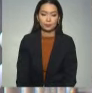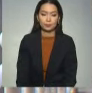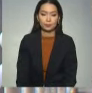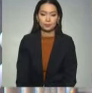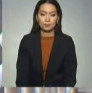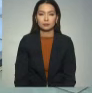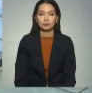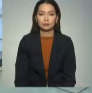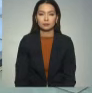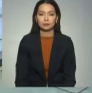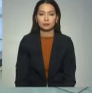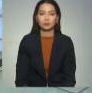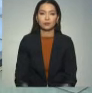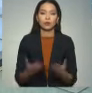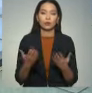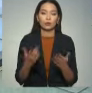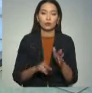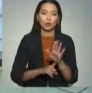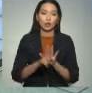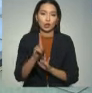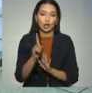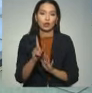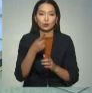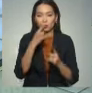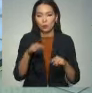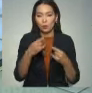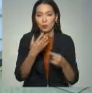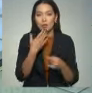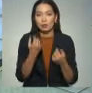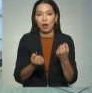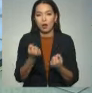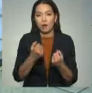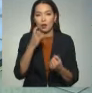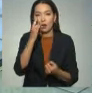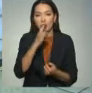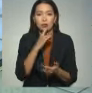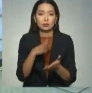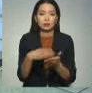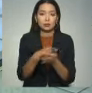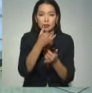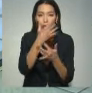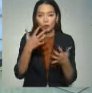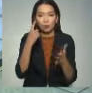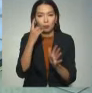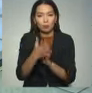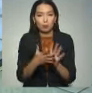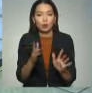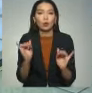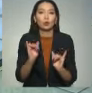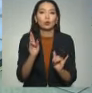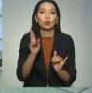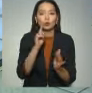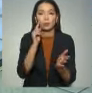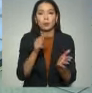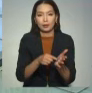Таймс. Вот-вот начнется легализация иностранных авто, а казахстанцы до сих пор не могут разобраться, кто под